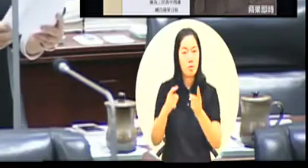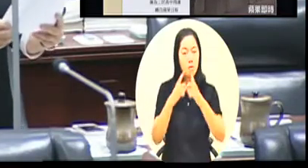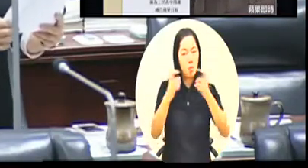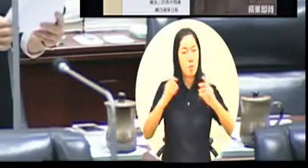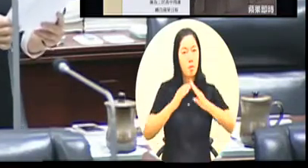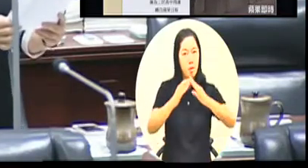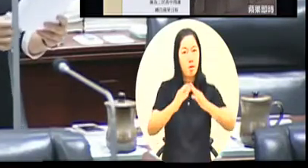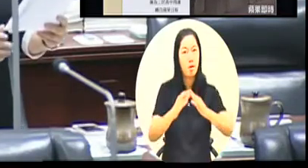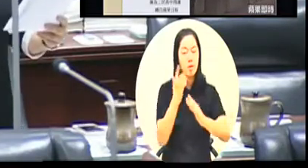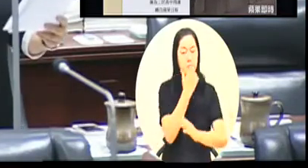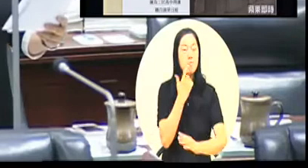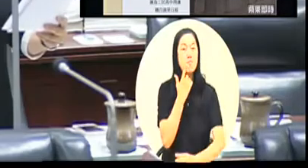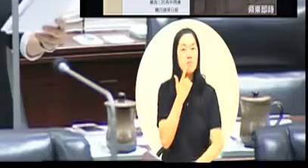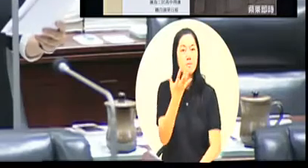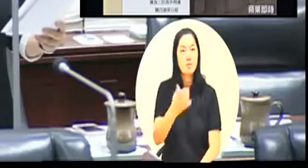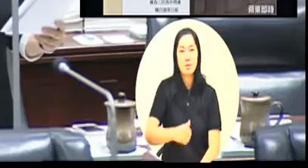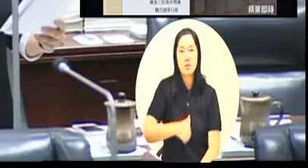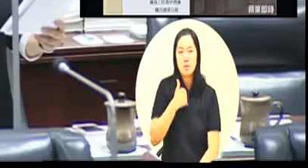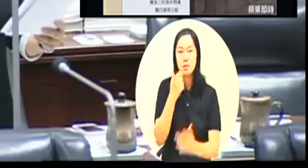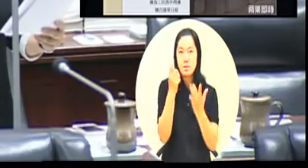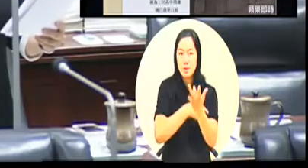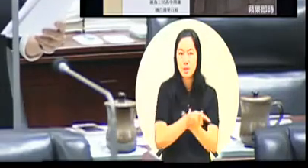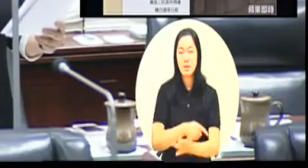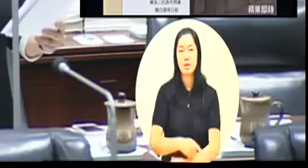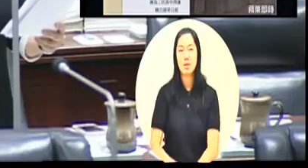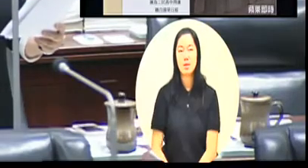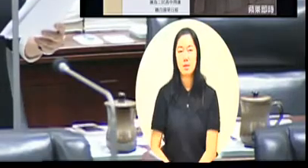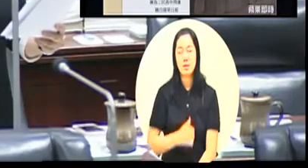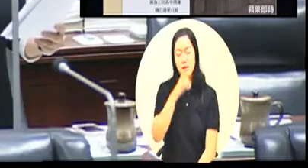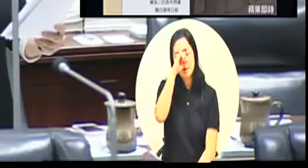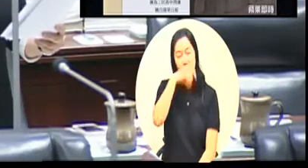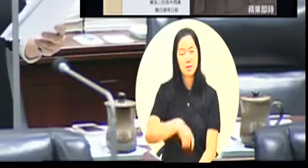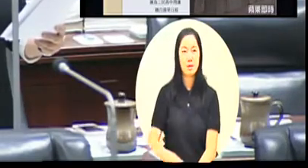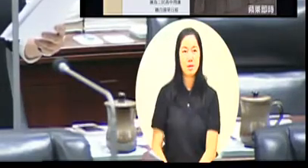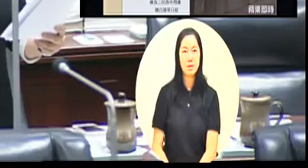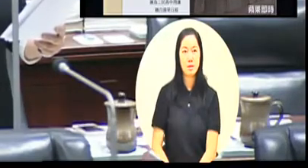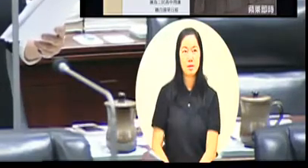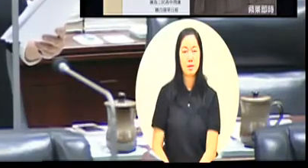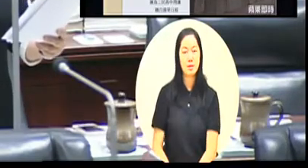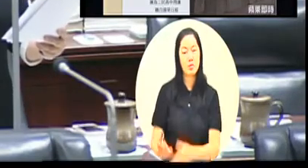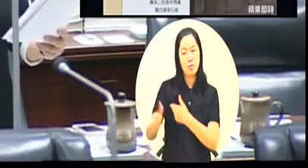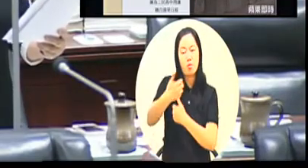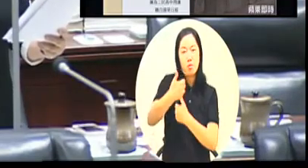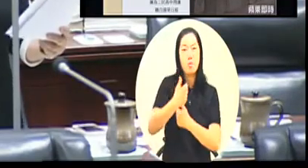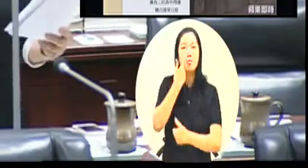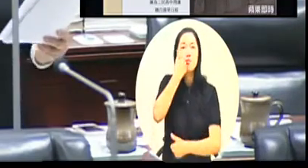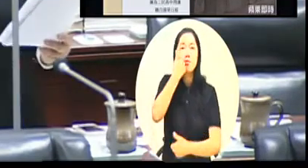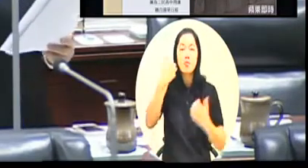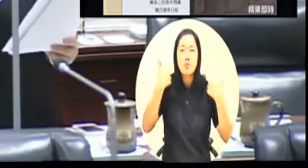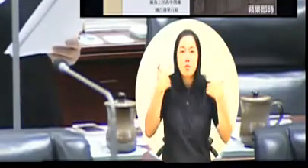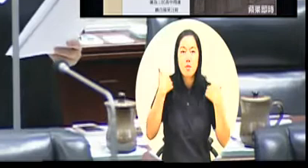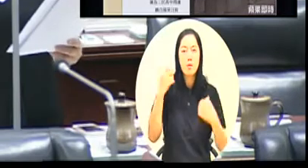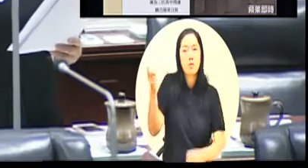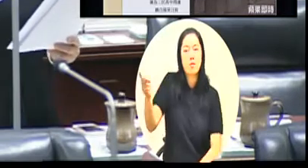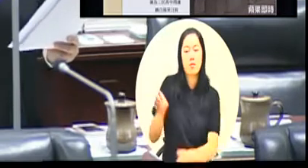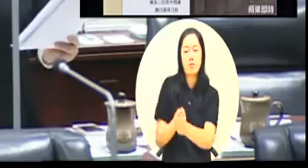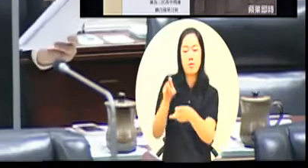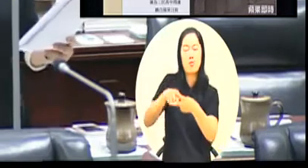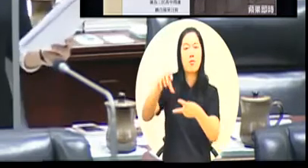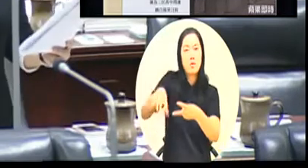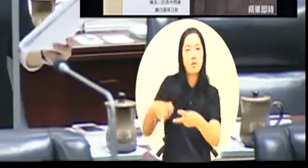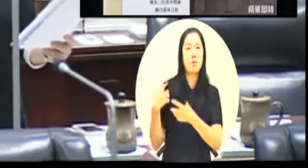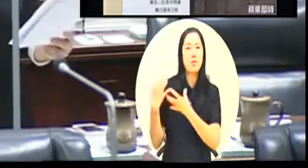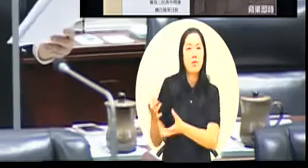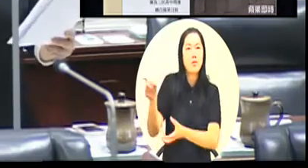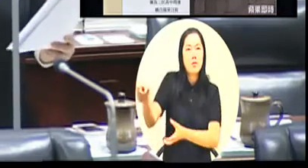观来讲实在是令人觉得，人家听问这到底是哪一个单位在管的养工处哦，养工处看